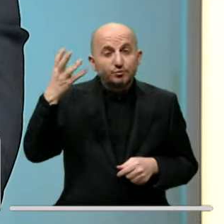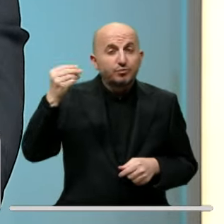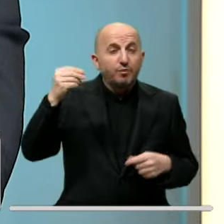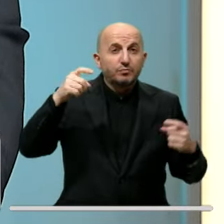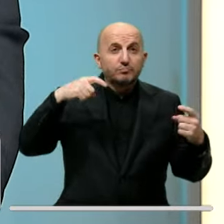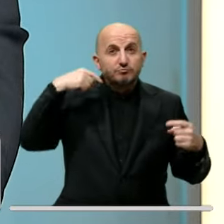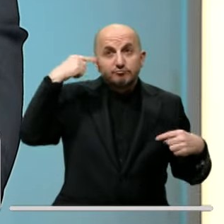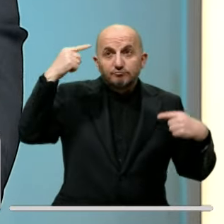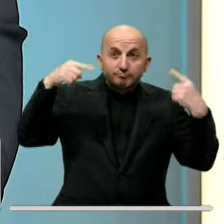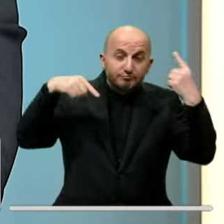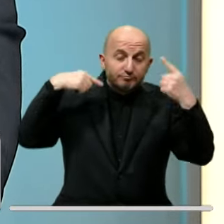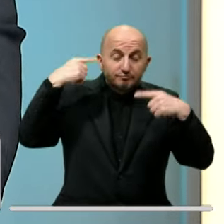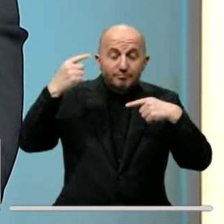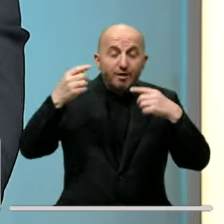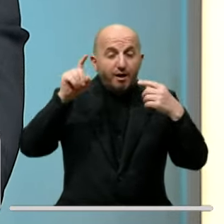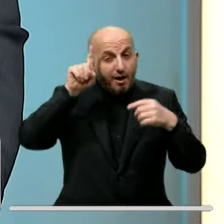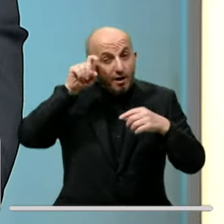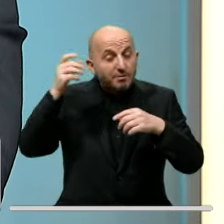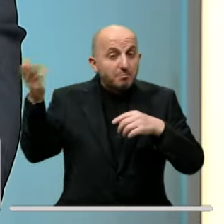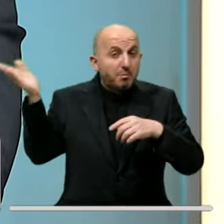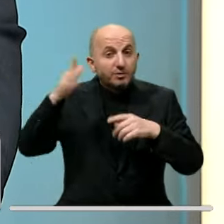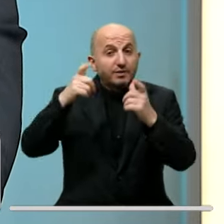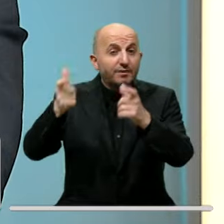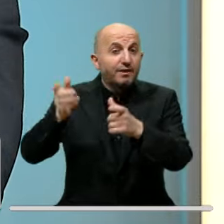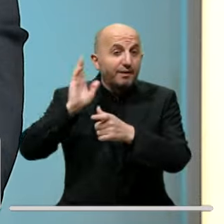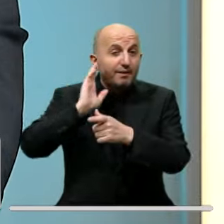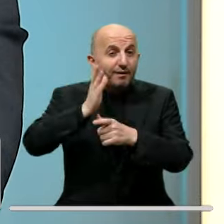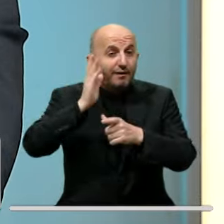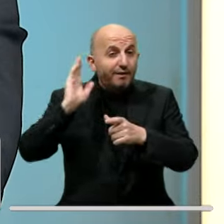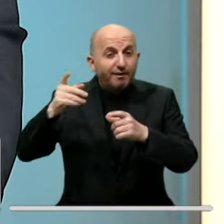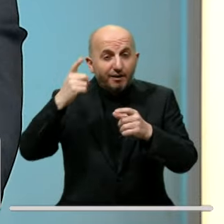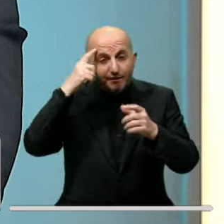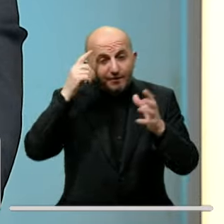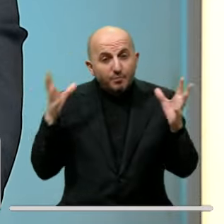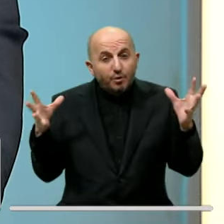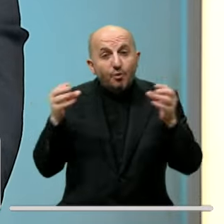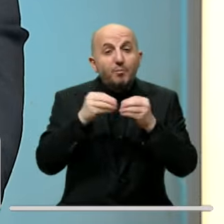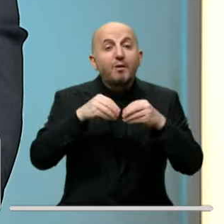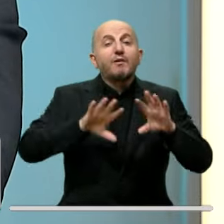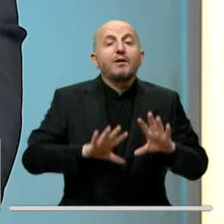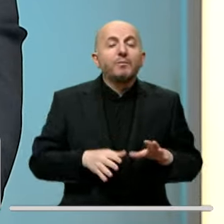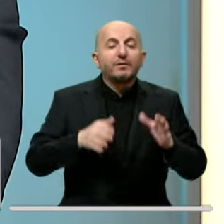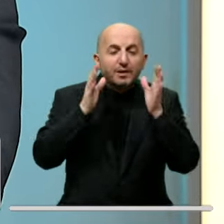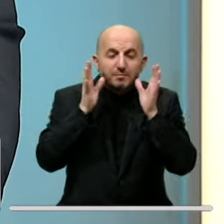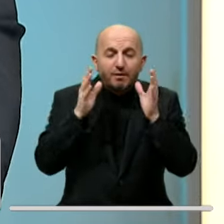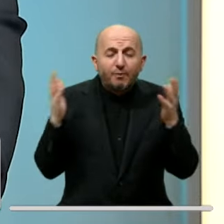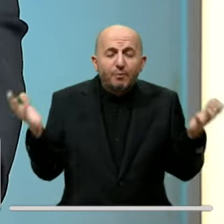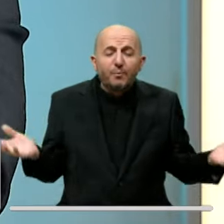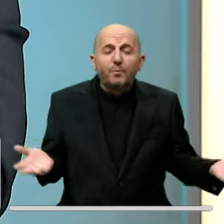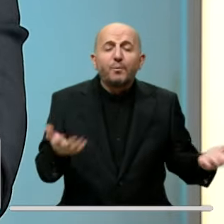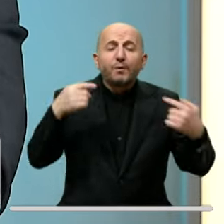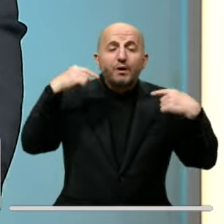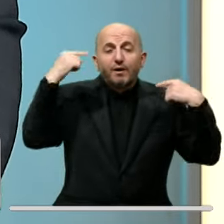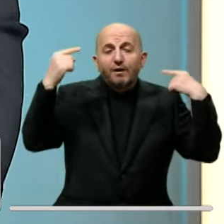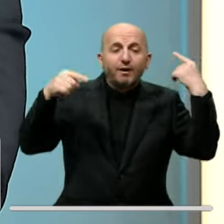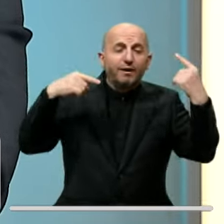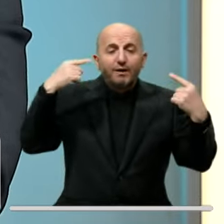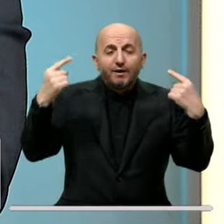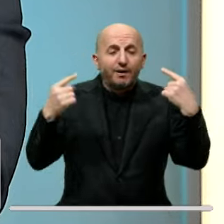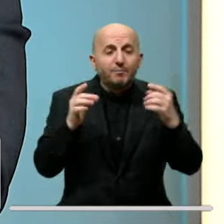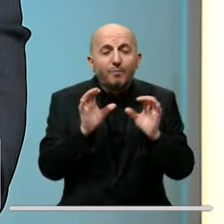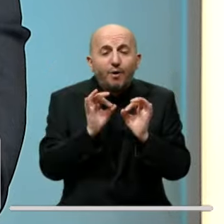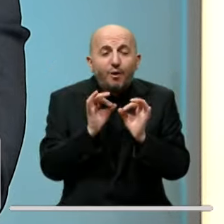efendim aklım başka yerlere gidiyor, kafamı toparlayamıyorum, namazdayken neler neler düşünüyorum gibi